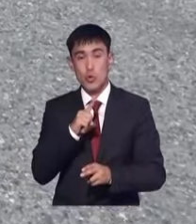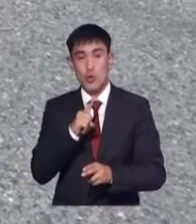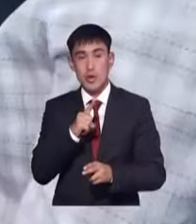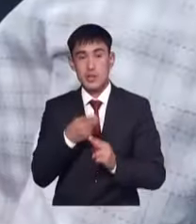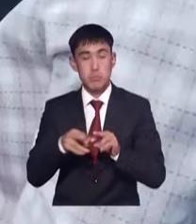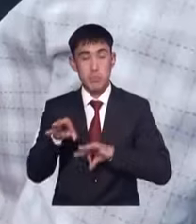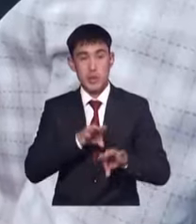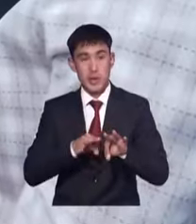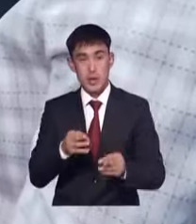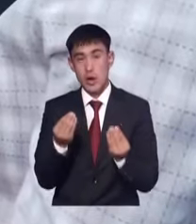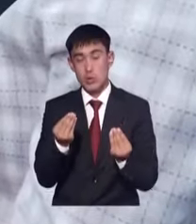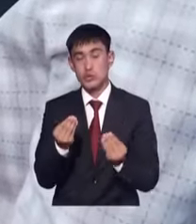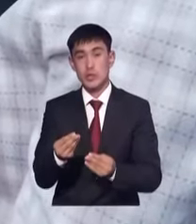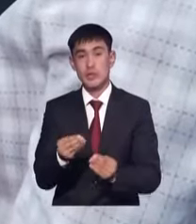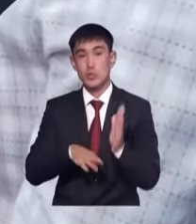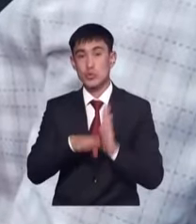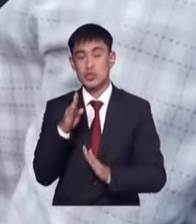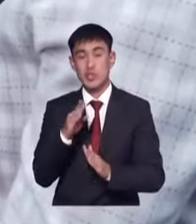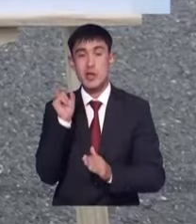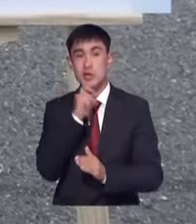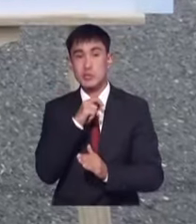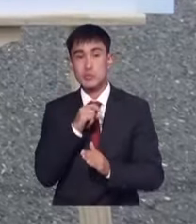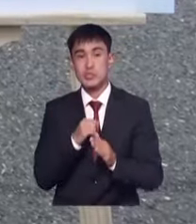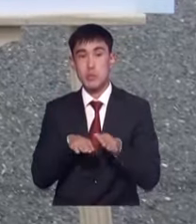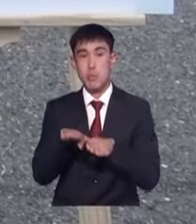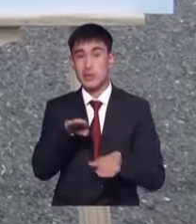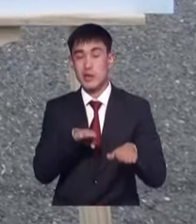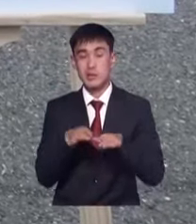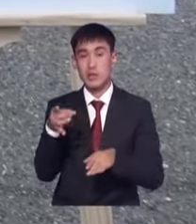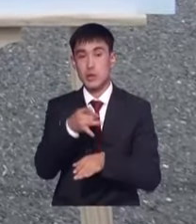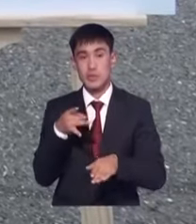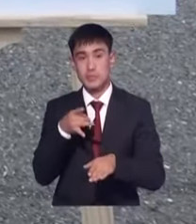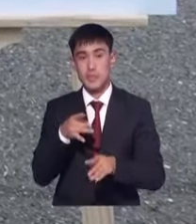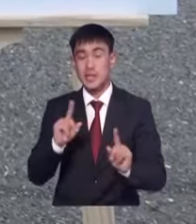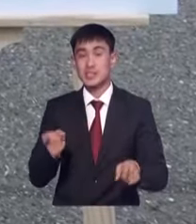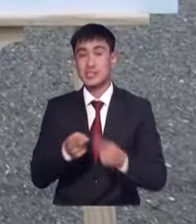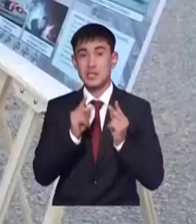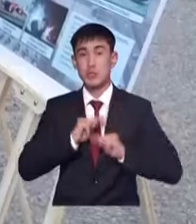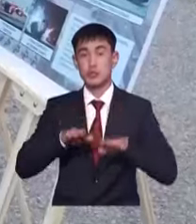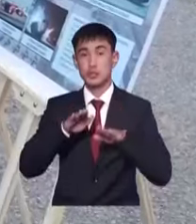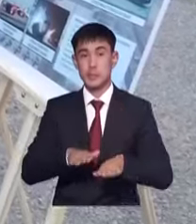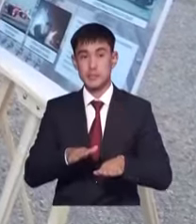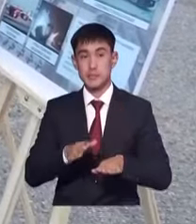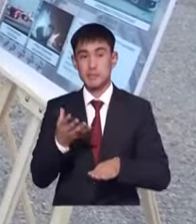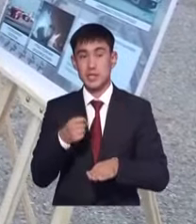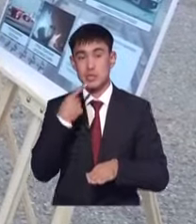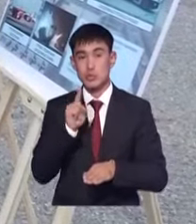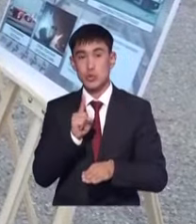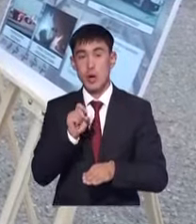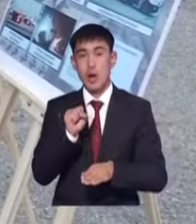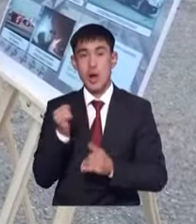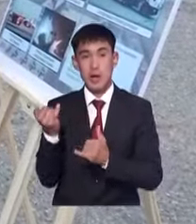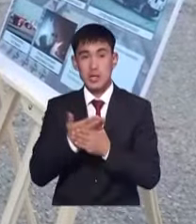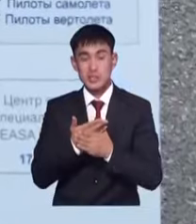является хорошей инициативой для улучшения экономического потенциала района и создания рабочих мест. Он также добавил, что